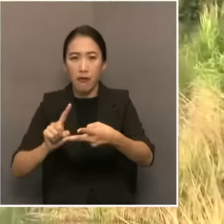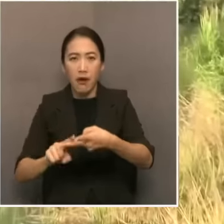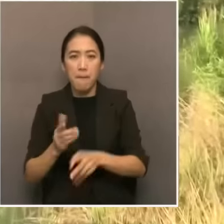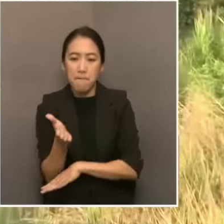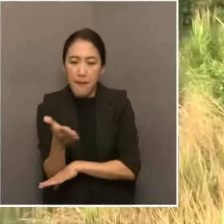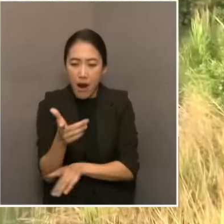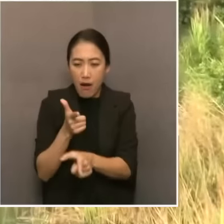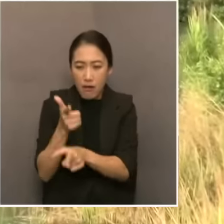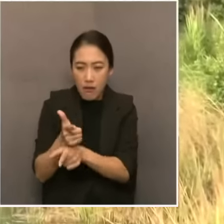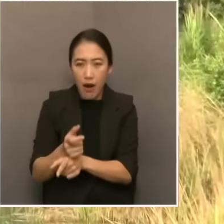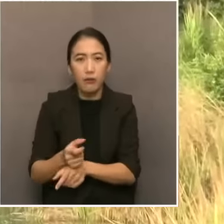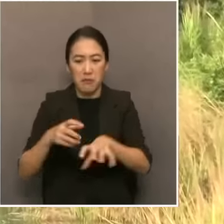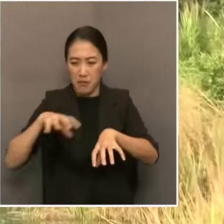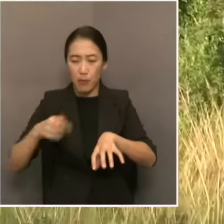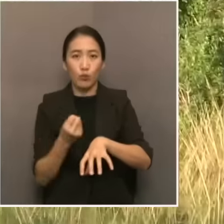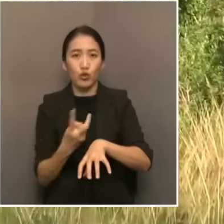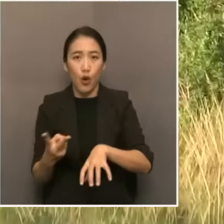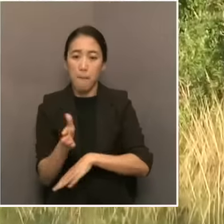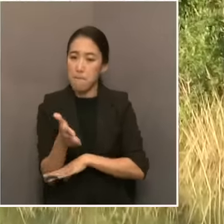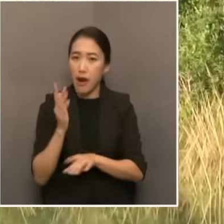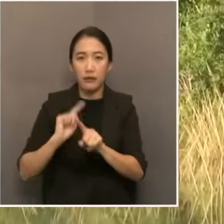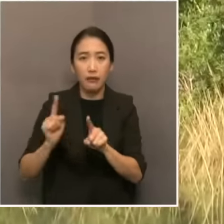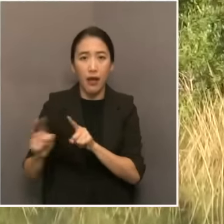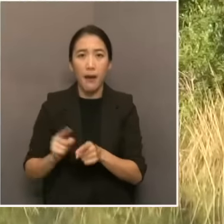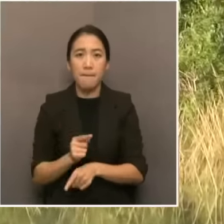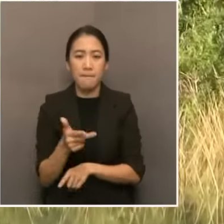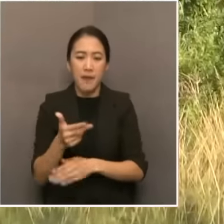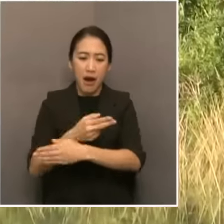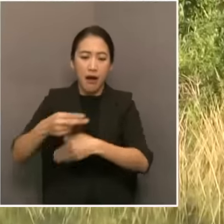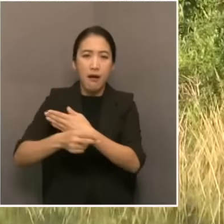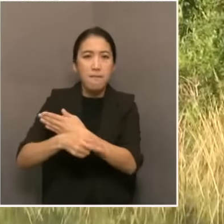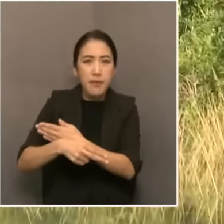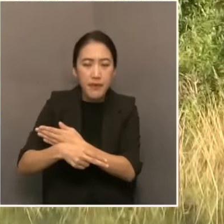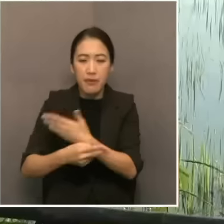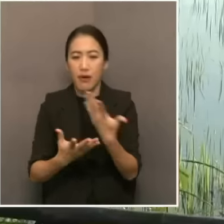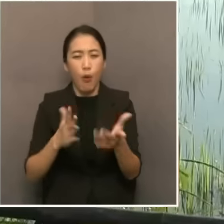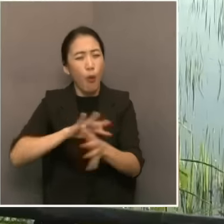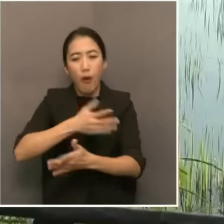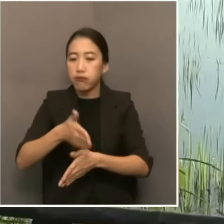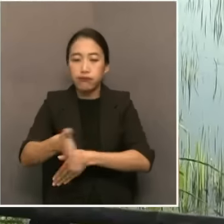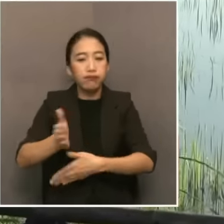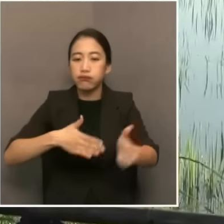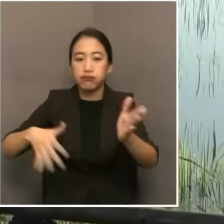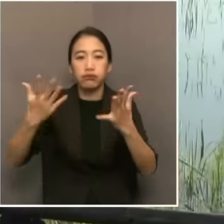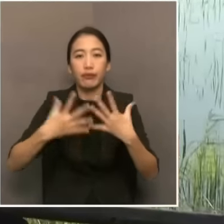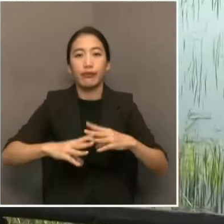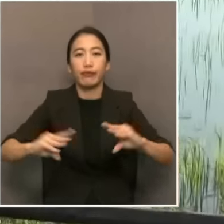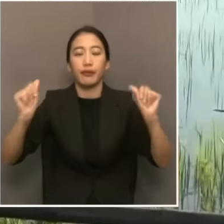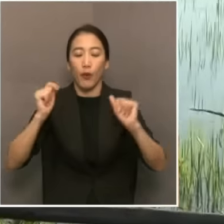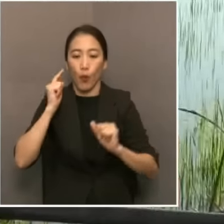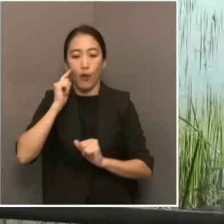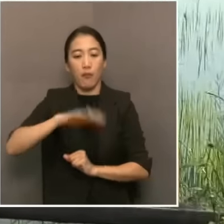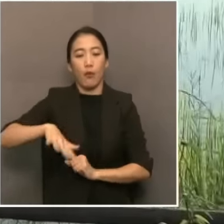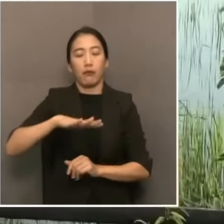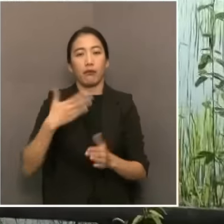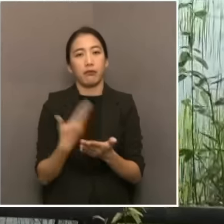มดเลยค่ะปลาบึกปลานิลปลากดคังที่กำลังโตหลายพันตัวหายไปกับสายน้ำเสียหายไม่ต่ำกว่า 20,000 บาท